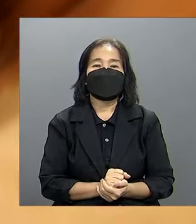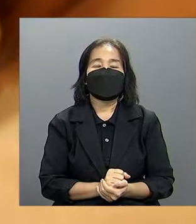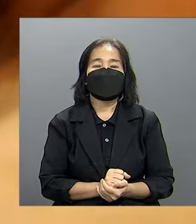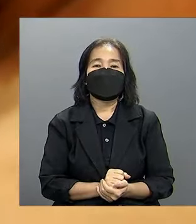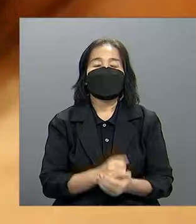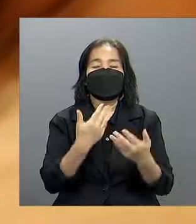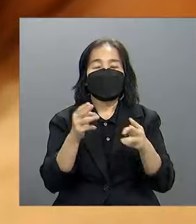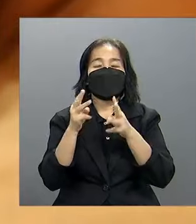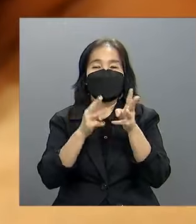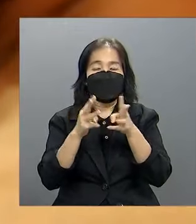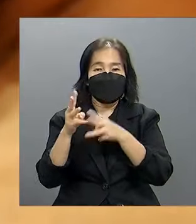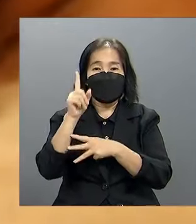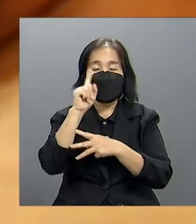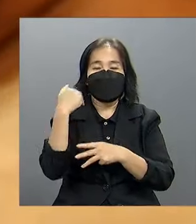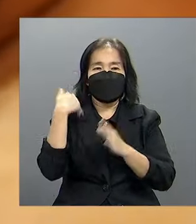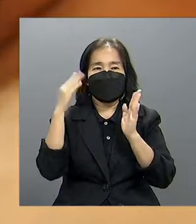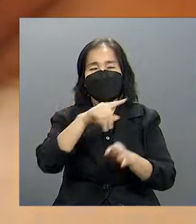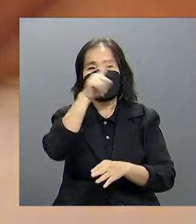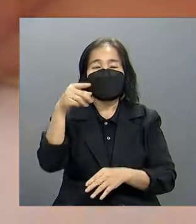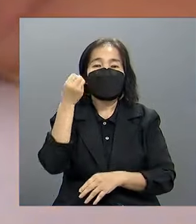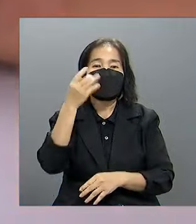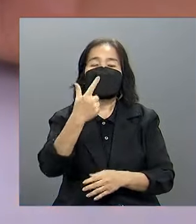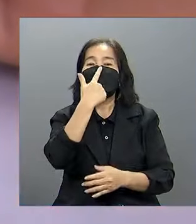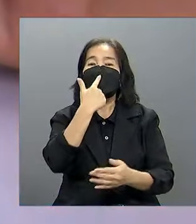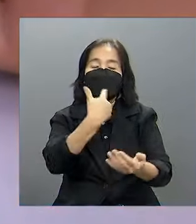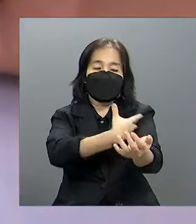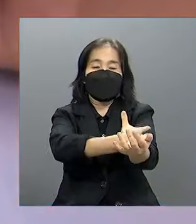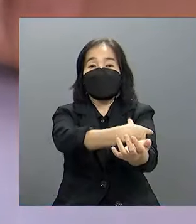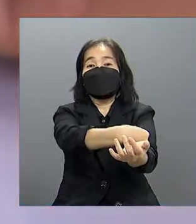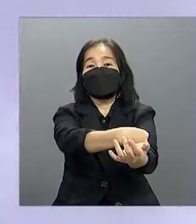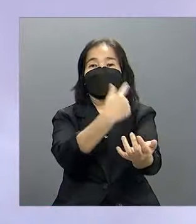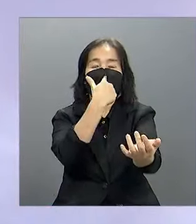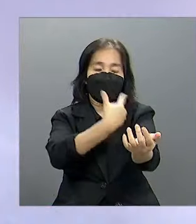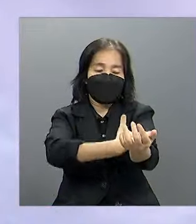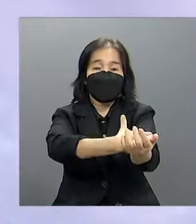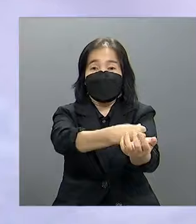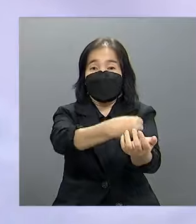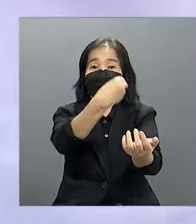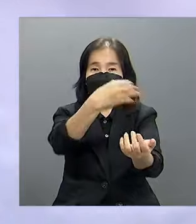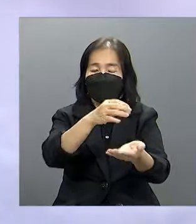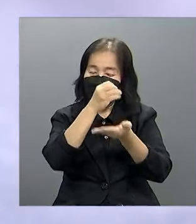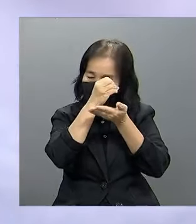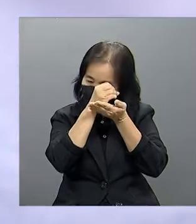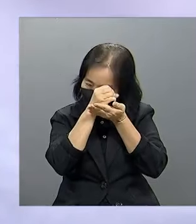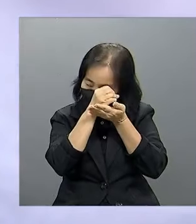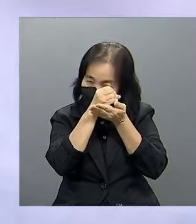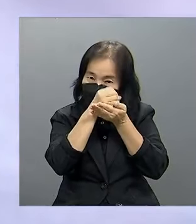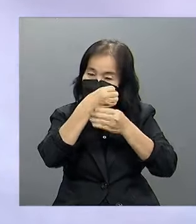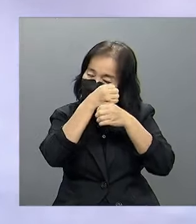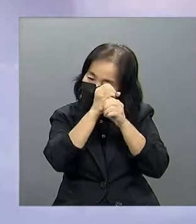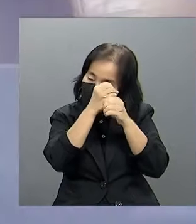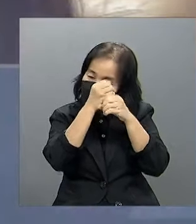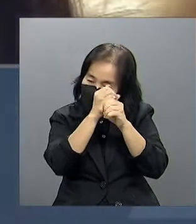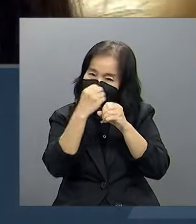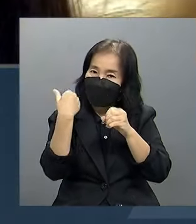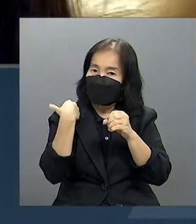ที่เขานิยมกันก็คือการเจาะเลือดไปดูเลยว่ามันมีสารที่เป็นเกาะภูมิแพ้ต่อตัวนั้นๆหรือเปล่า